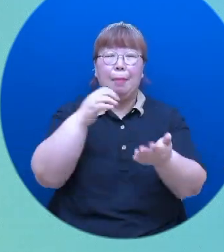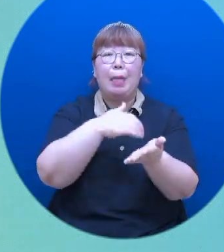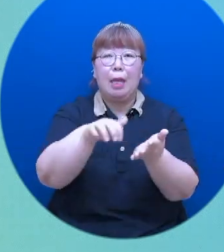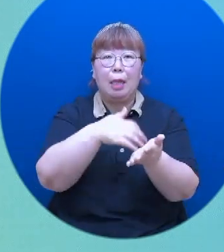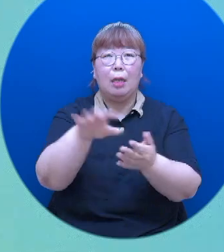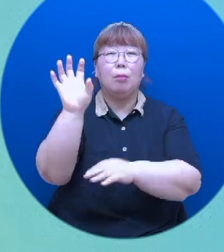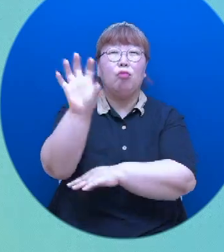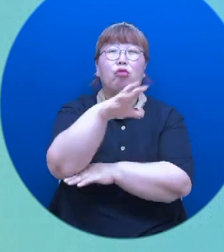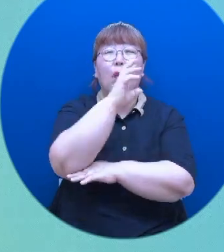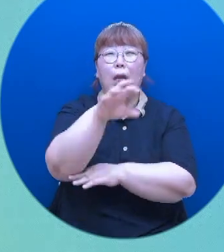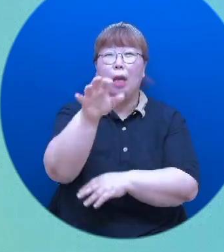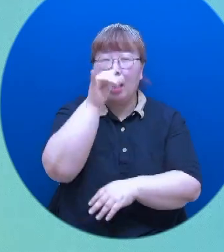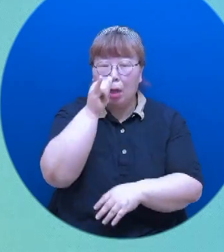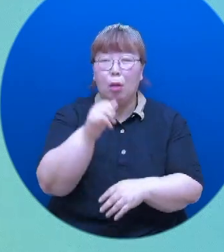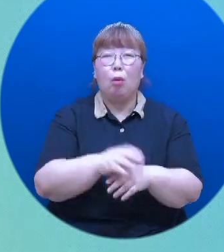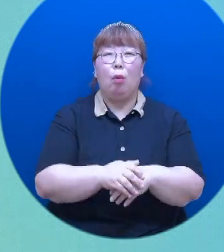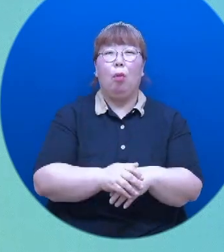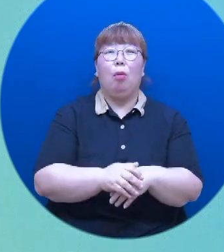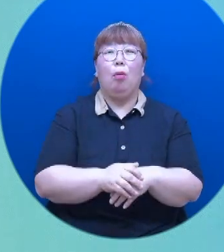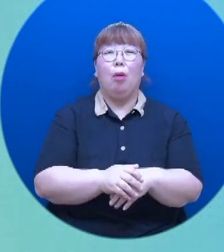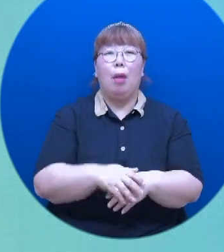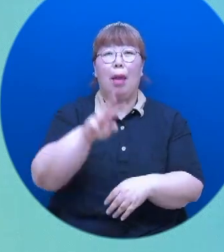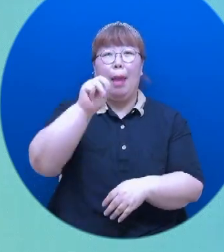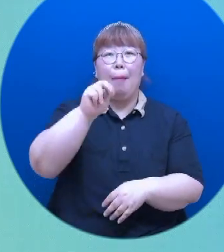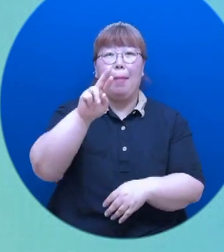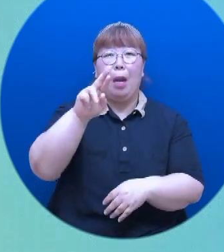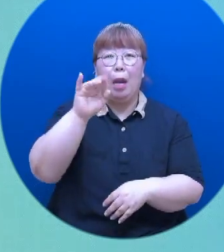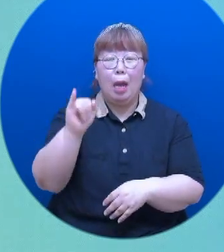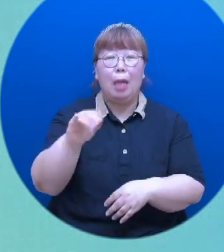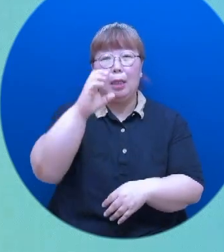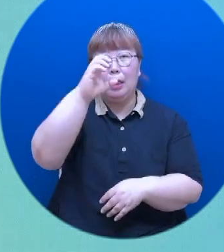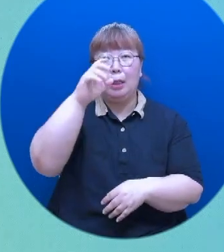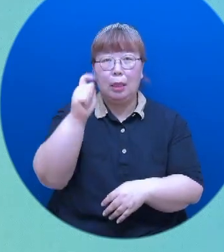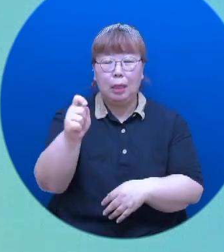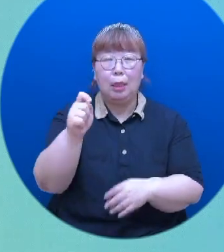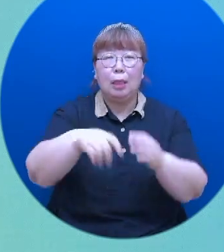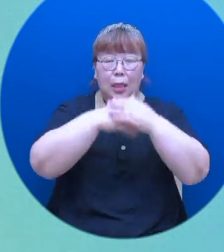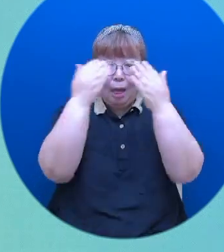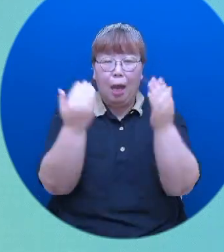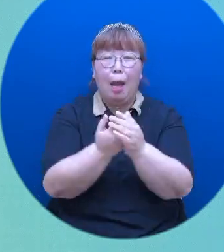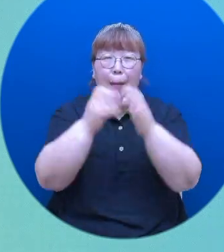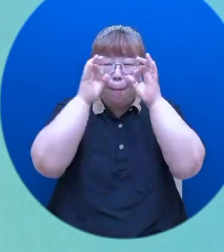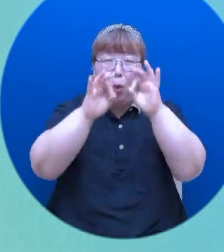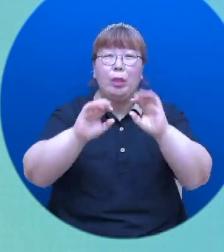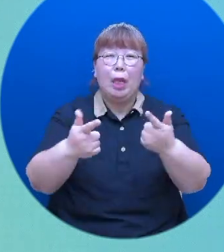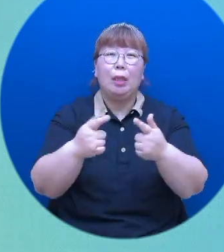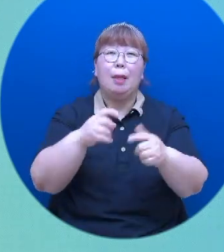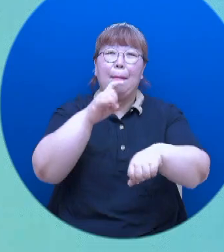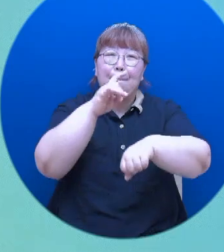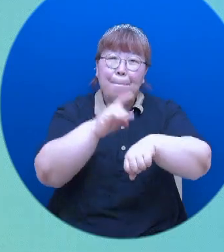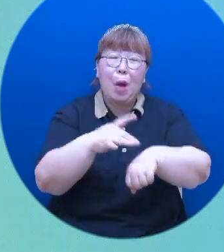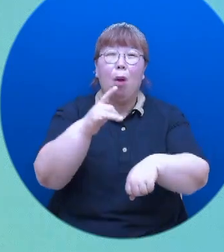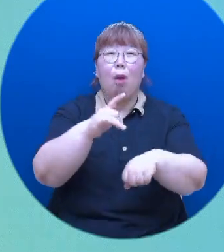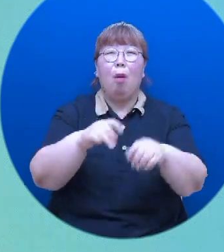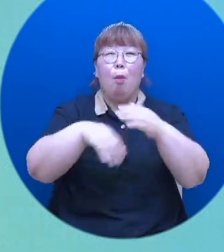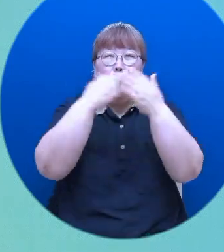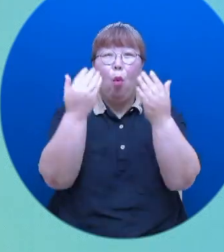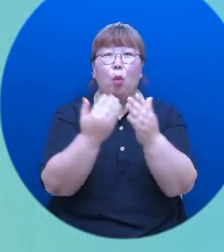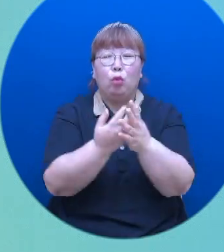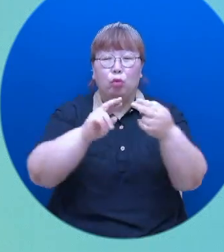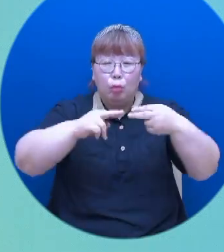기구예요. 엑스레이, MRI, CT, 보이지 않는 뼈와 보이지 않는 신경세포를